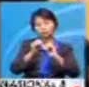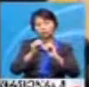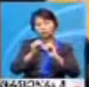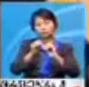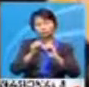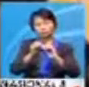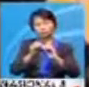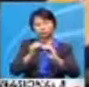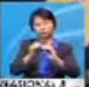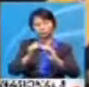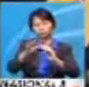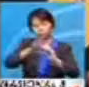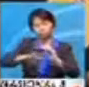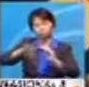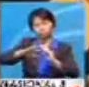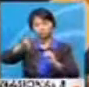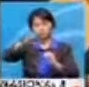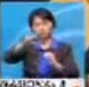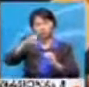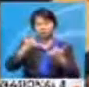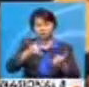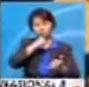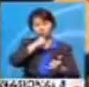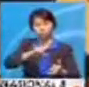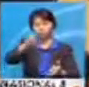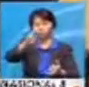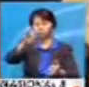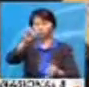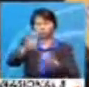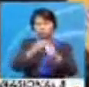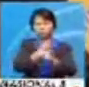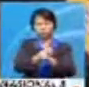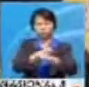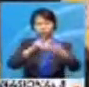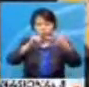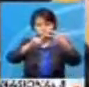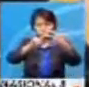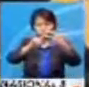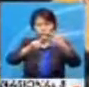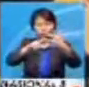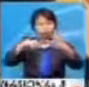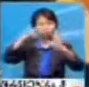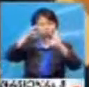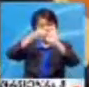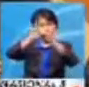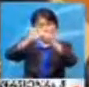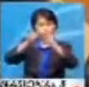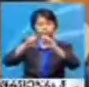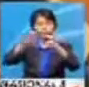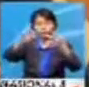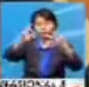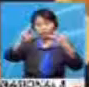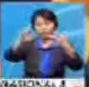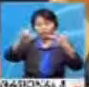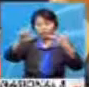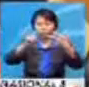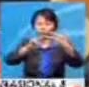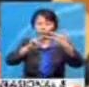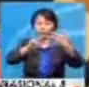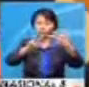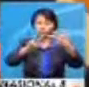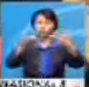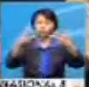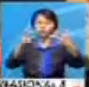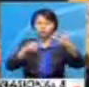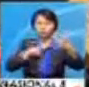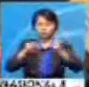late 28 years old, Olimpik ketiga, edisi yang ketiga, and then saya boleh cakap ini